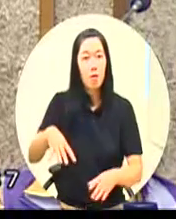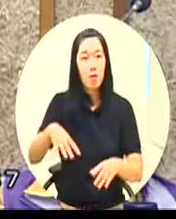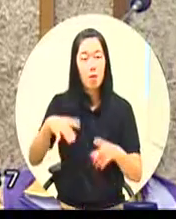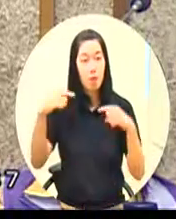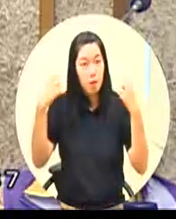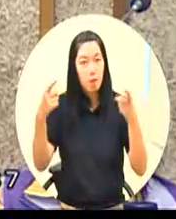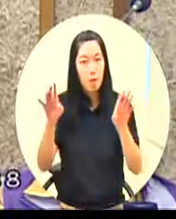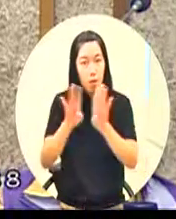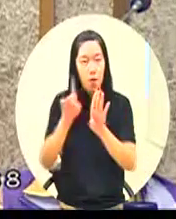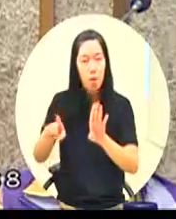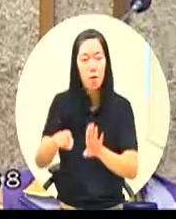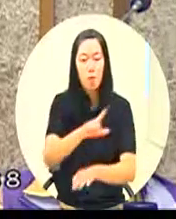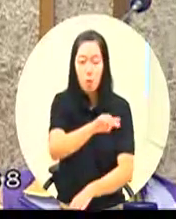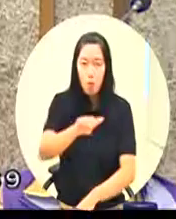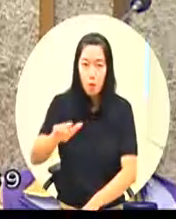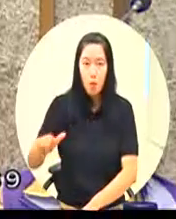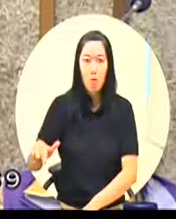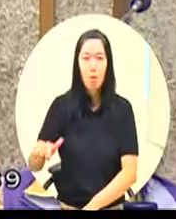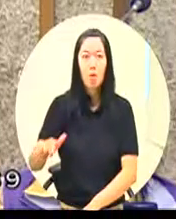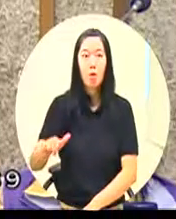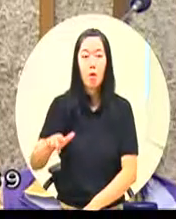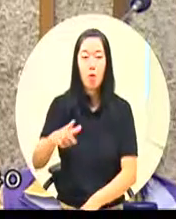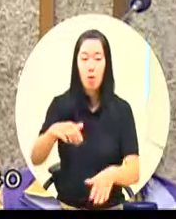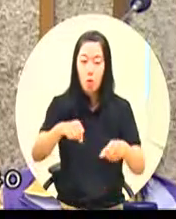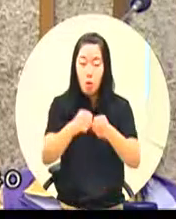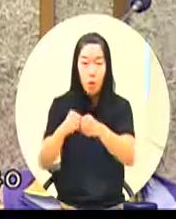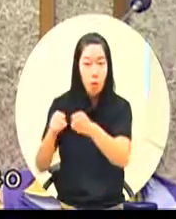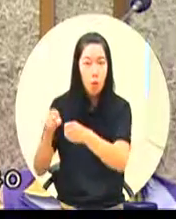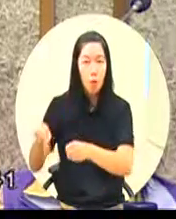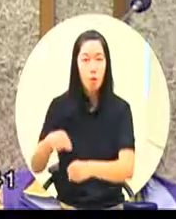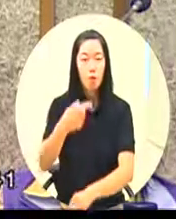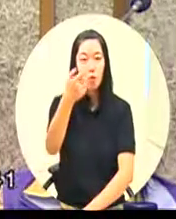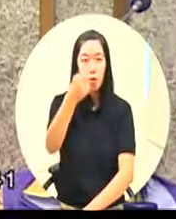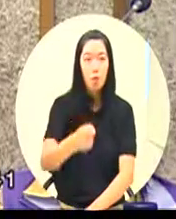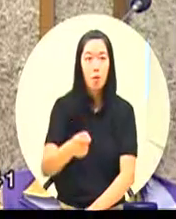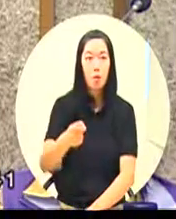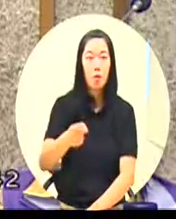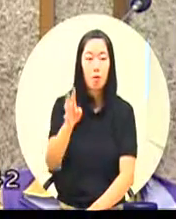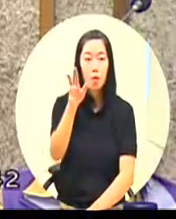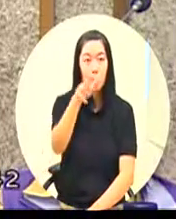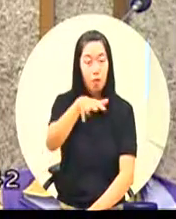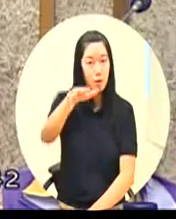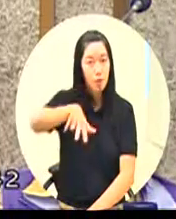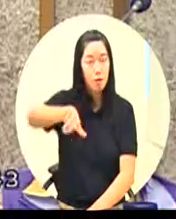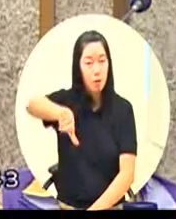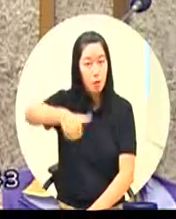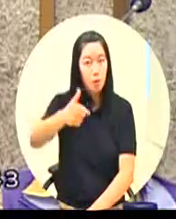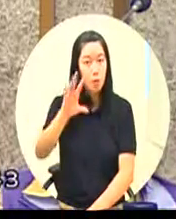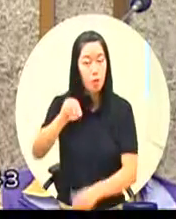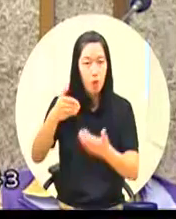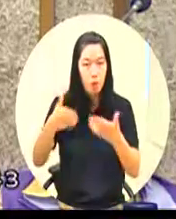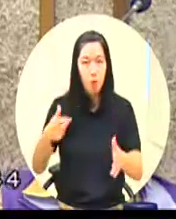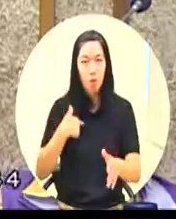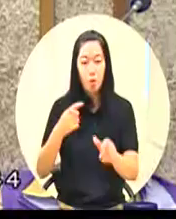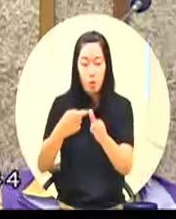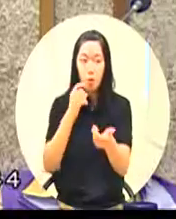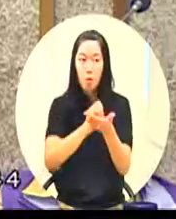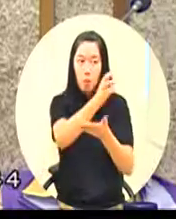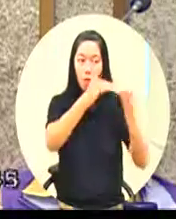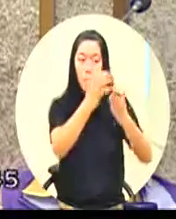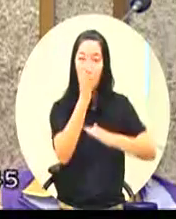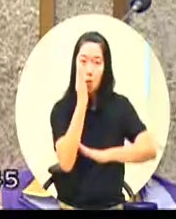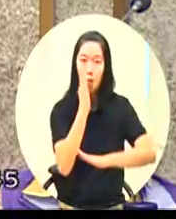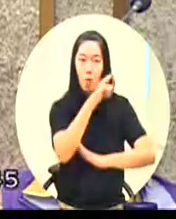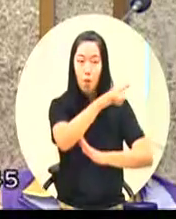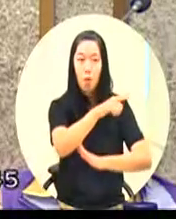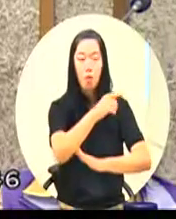些物品跟设备的损坏，那个1.7亿500多万的那个部分的话呢，因为我们要先报到市府去，那市府如